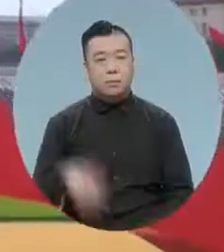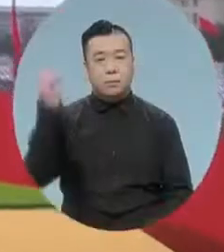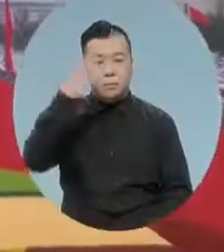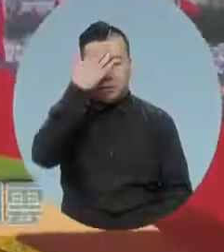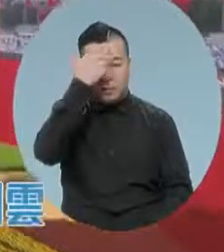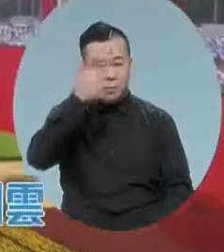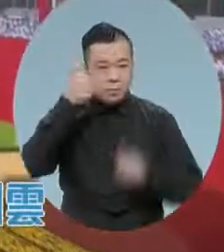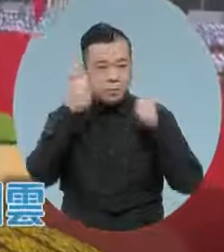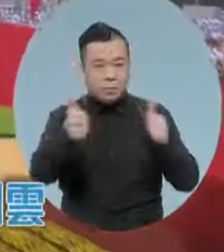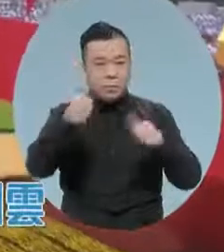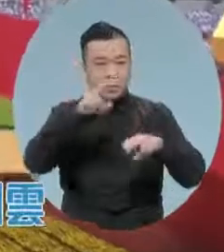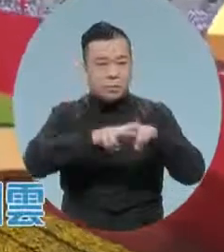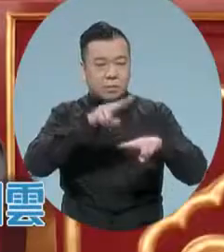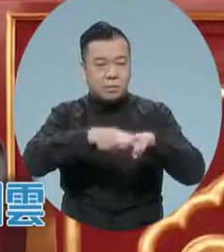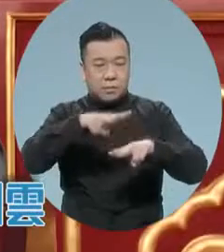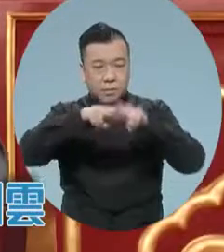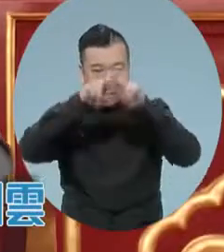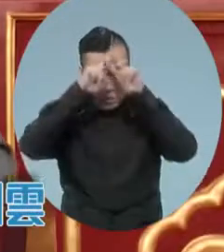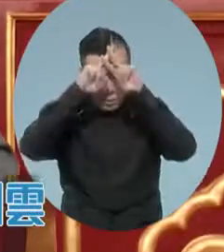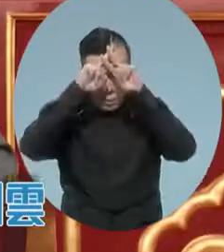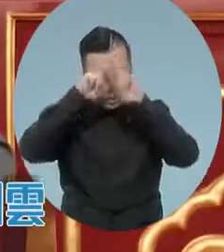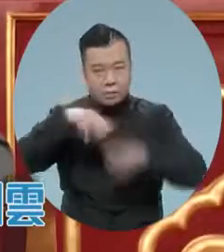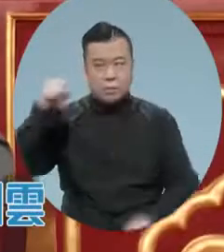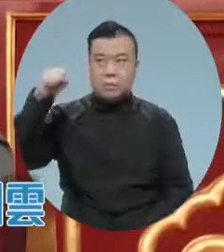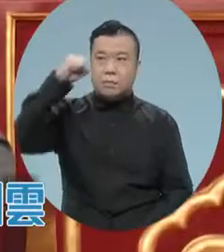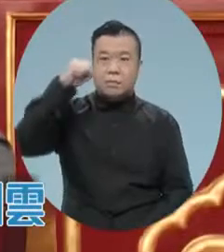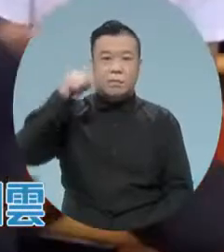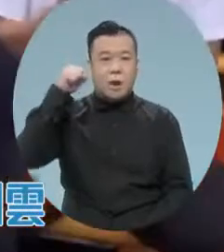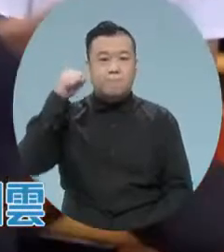光荣正确的中国共产党万岁。